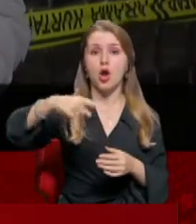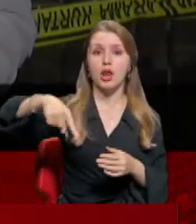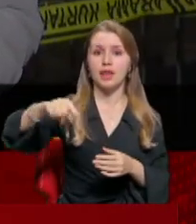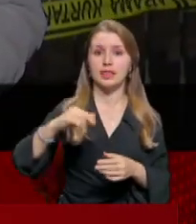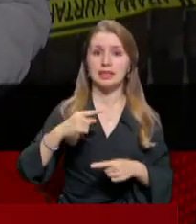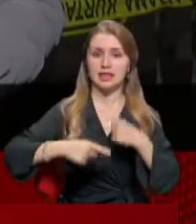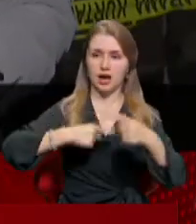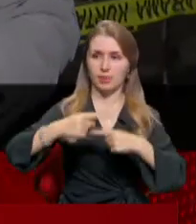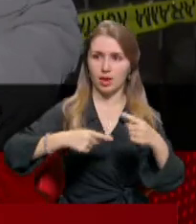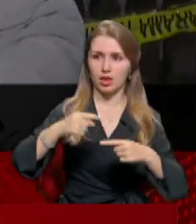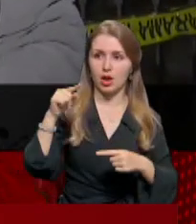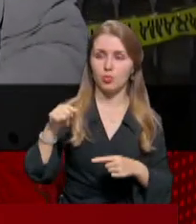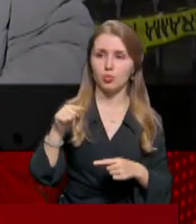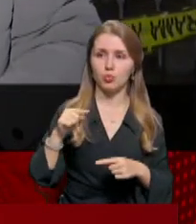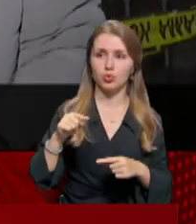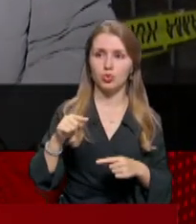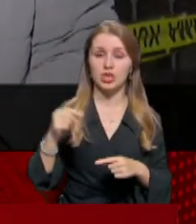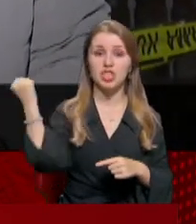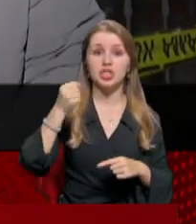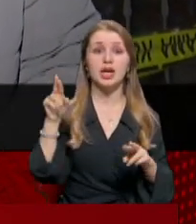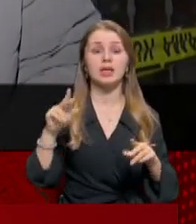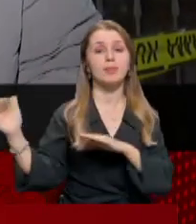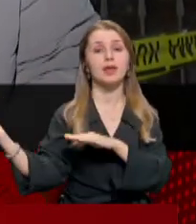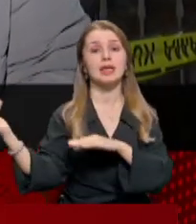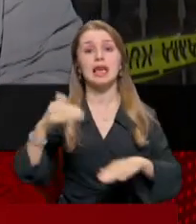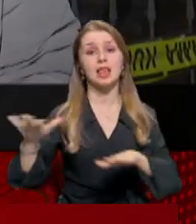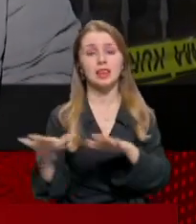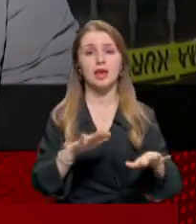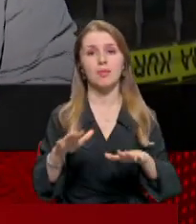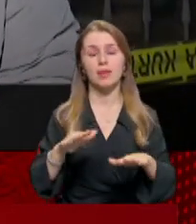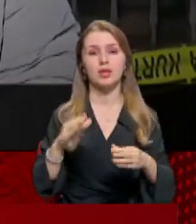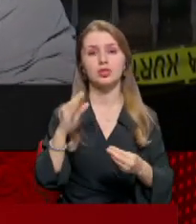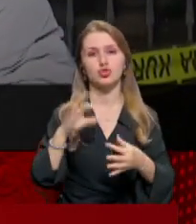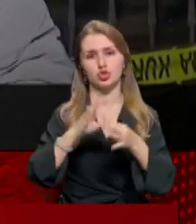kaybedenlerinin yakınları bu cinayet gibi gelen felaketin